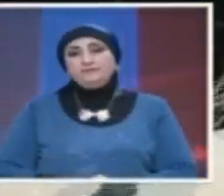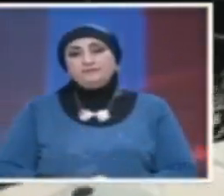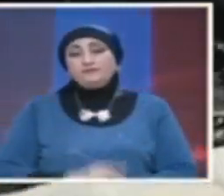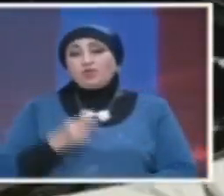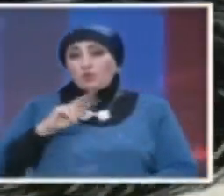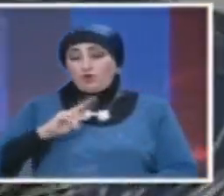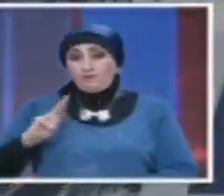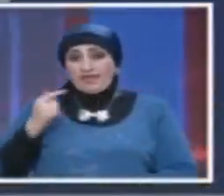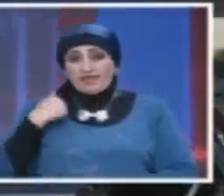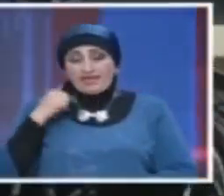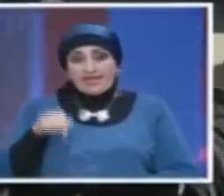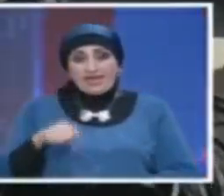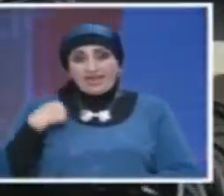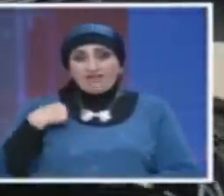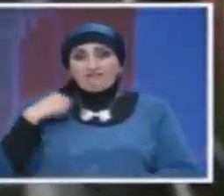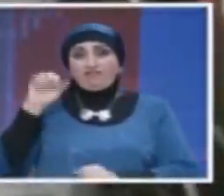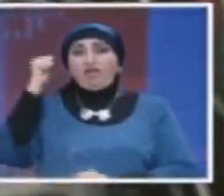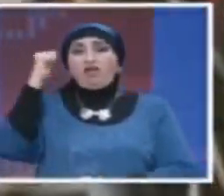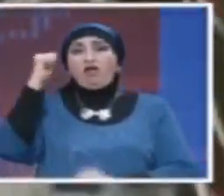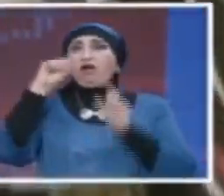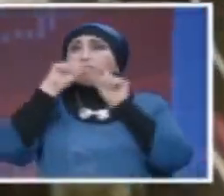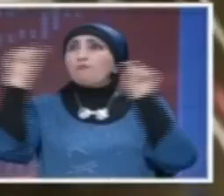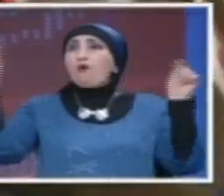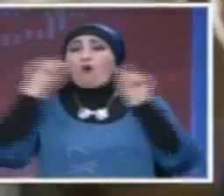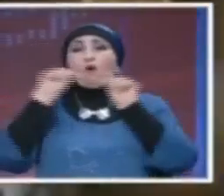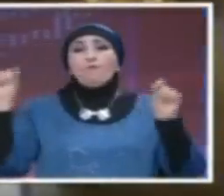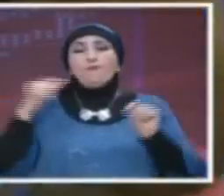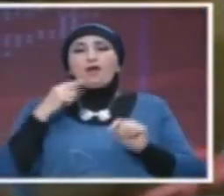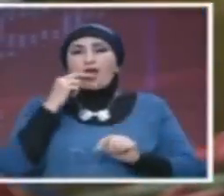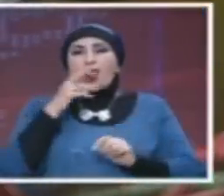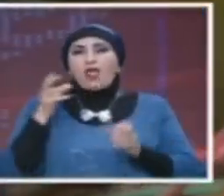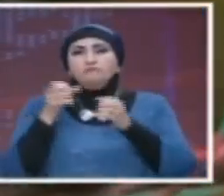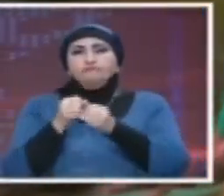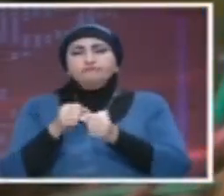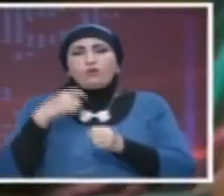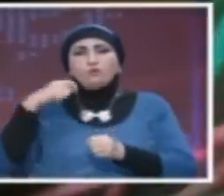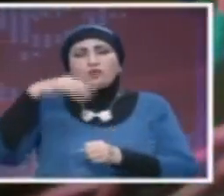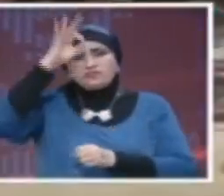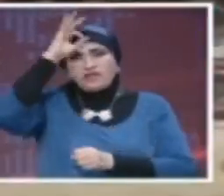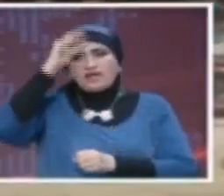وفي مجال قضايا التيار الكهربائي، ضبطت وزارة الداخلية